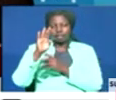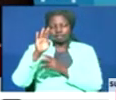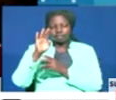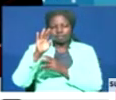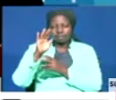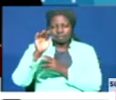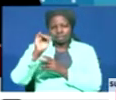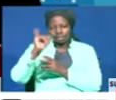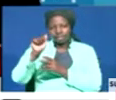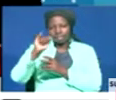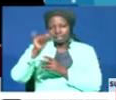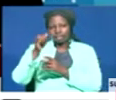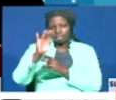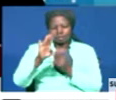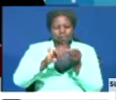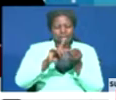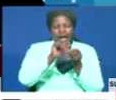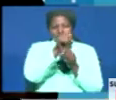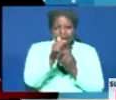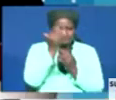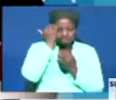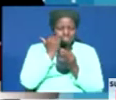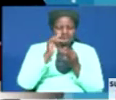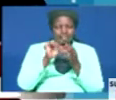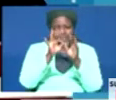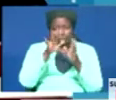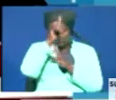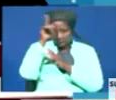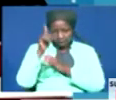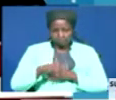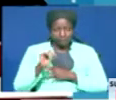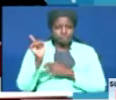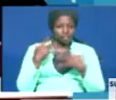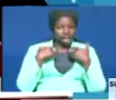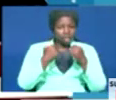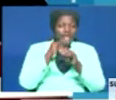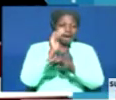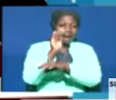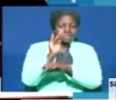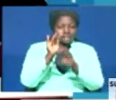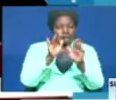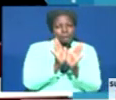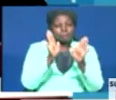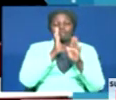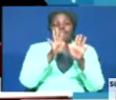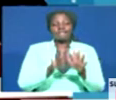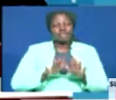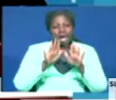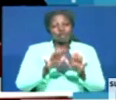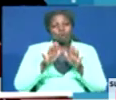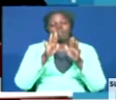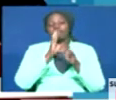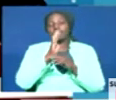Lucy Mwaura. Na Wizara ya Afya imetoa wito kwa umma kuwa macho na kutahadhari kufuatia chamko la virusi vya Ebola